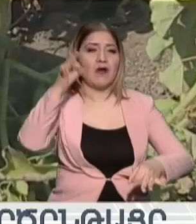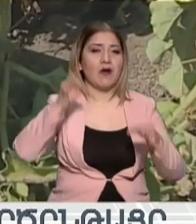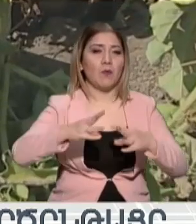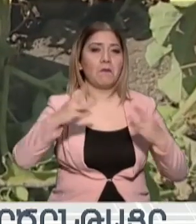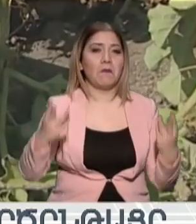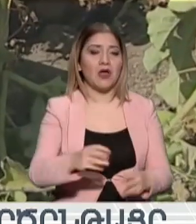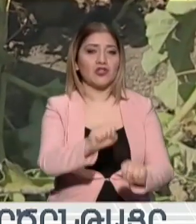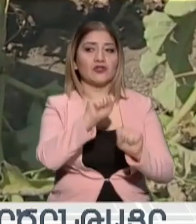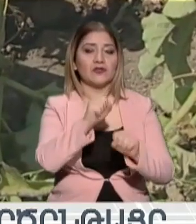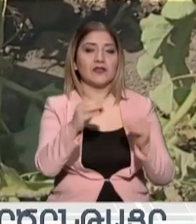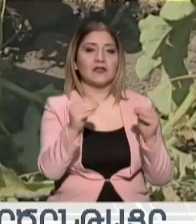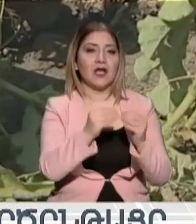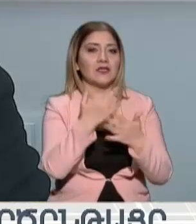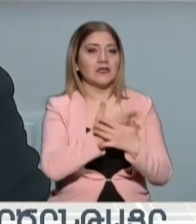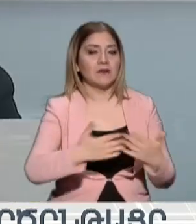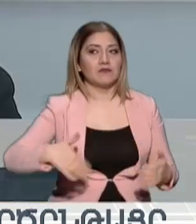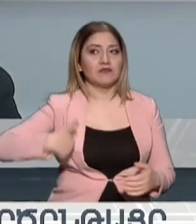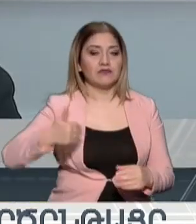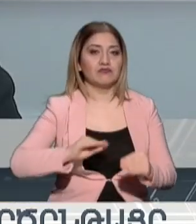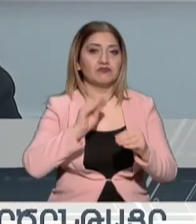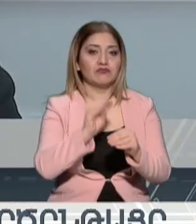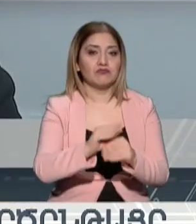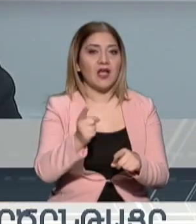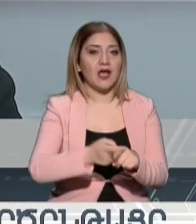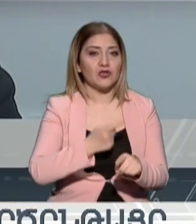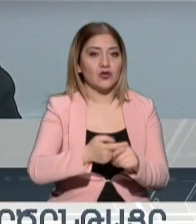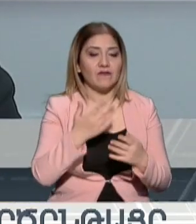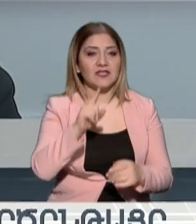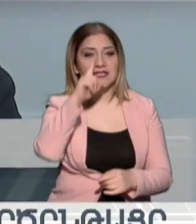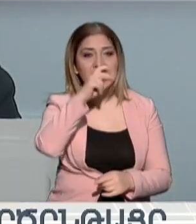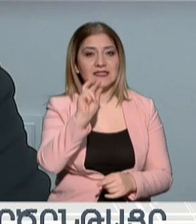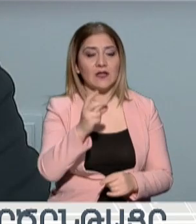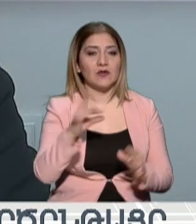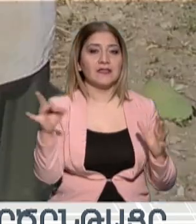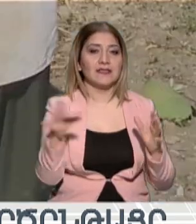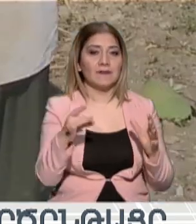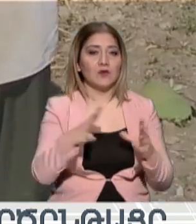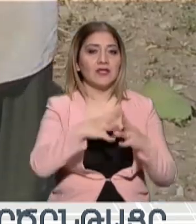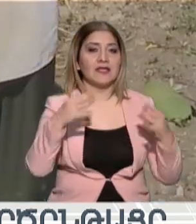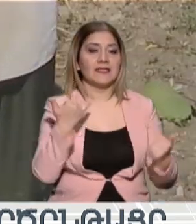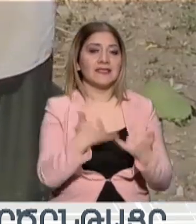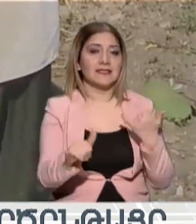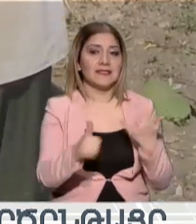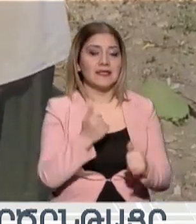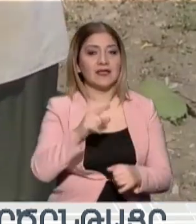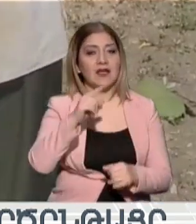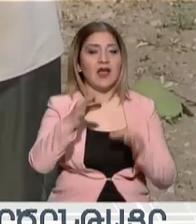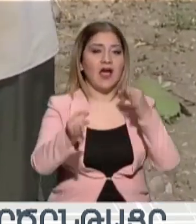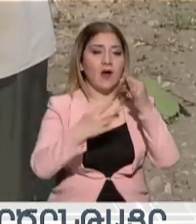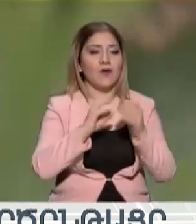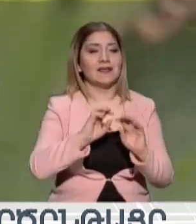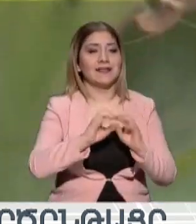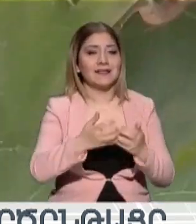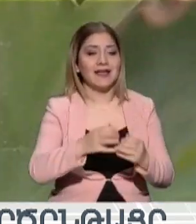ռիսկերից կապահովագրեն 10 մշակաբույս։ Ավելացել է նաև կարտոֆիլը, սալորը, ձմերուկը և սեխը։ Խաղողի, ծիրանի, դեղցի,